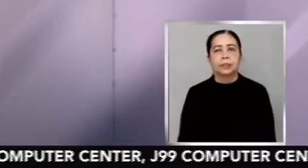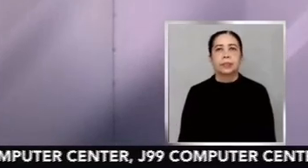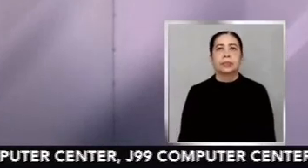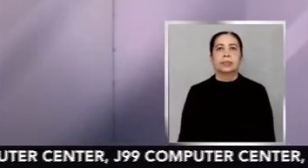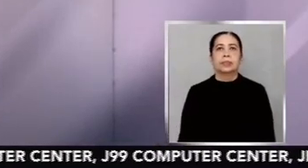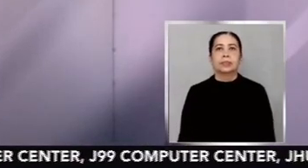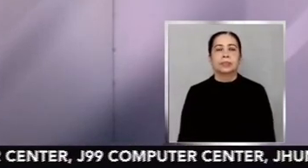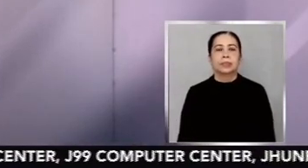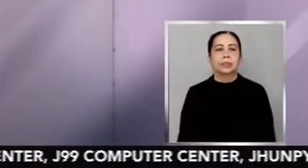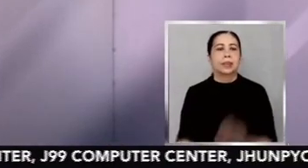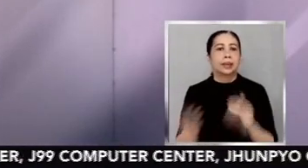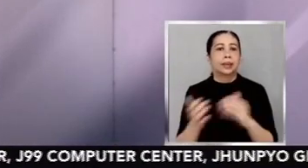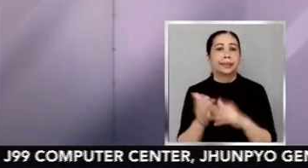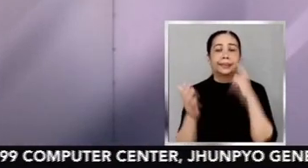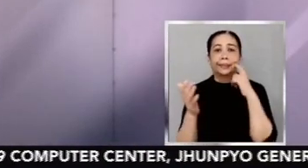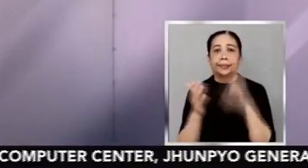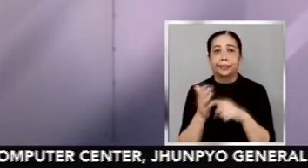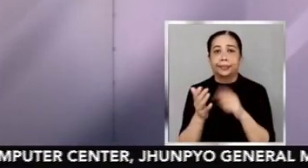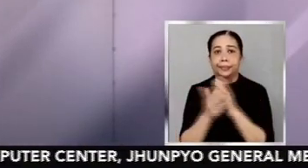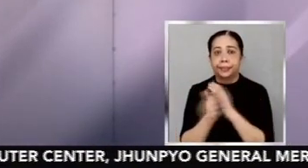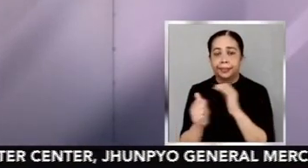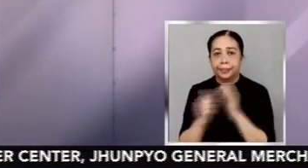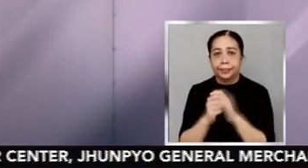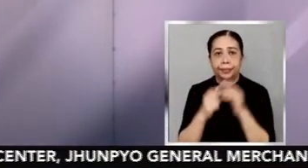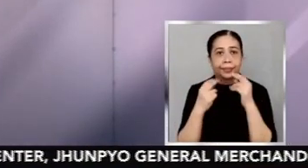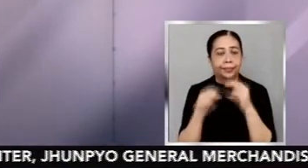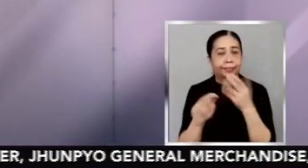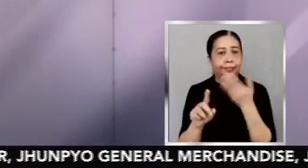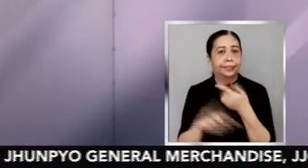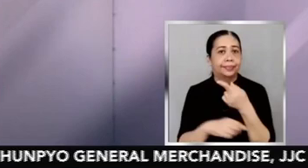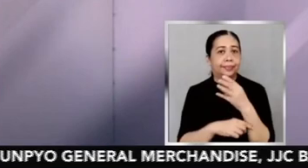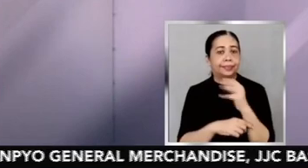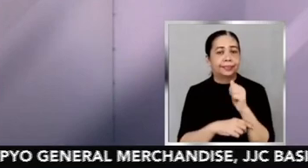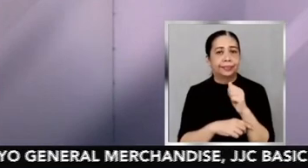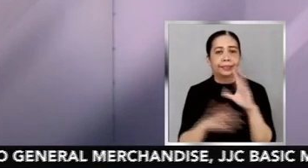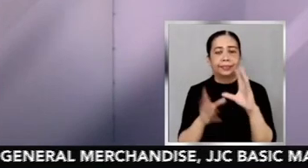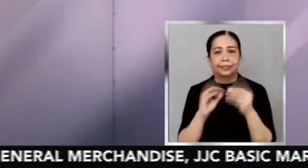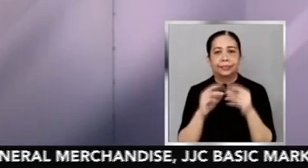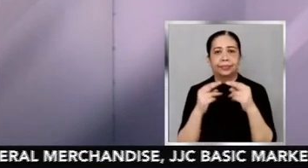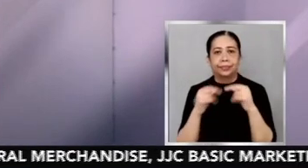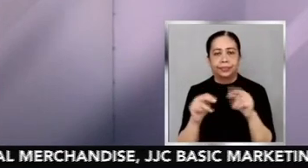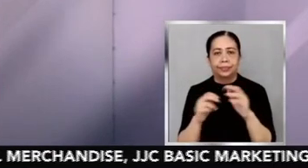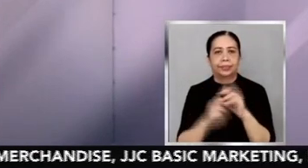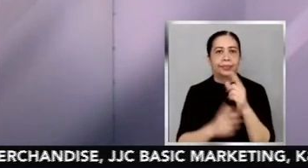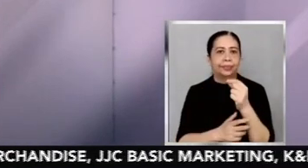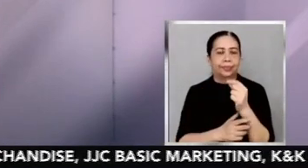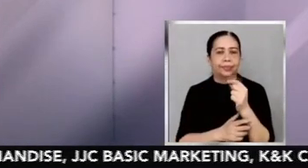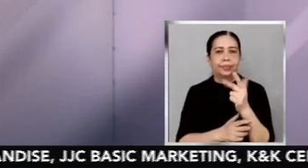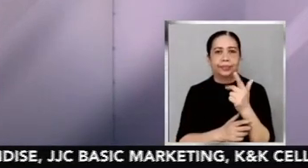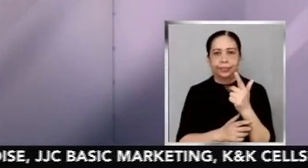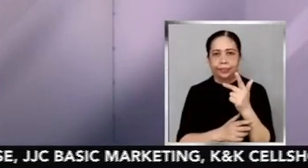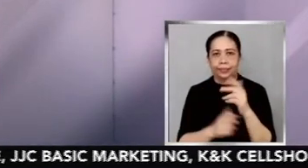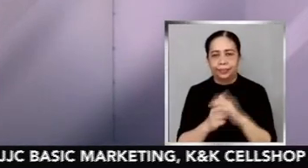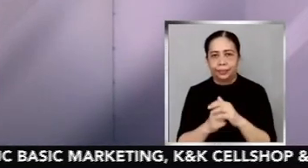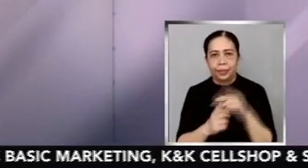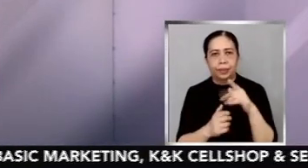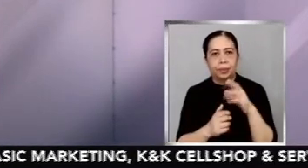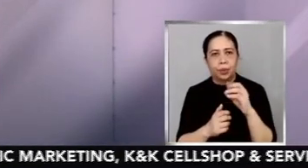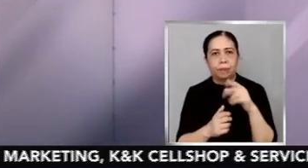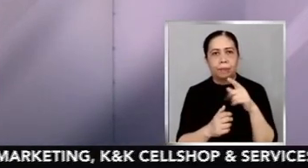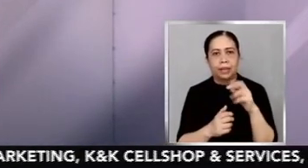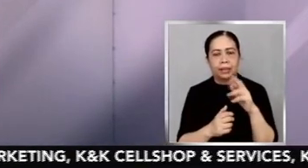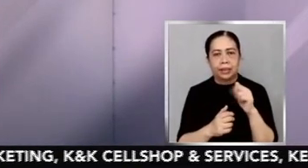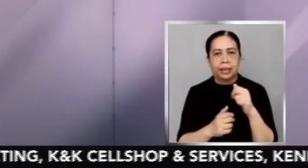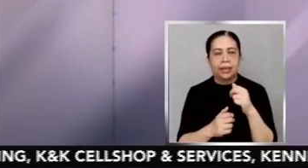Muling kinilala ang husay sa pagbabalita ng GMA Integrated News sa 2023 Pro Patria Journalism